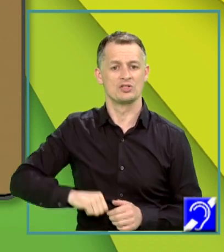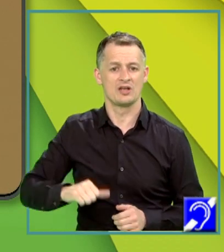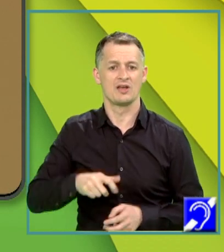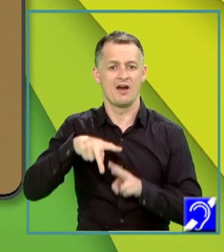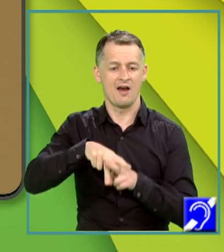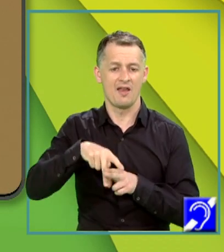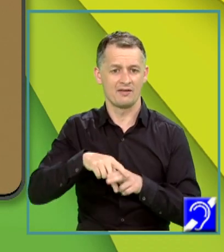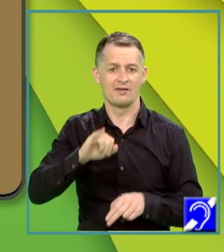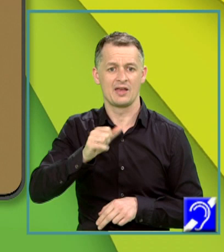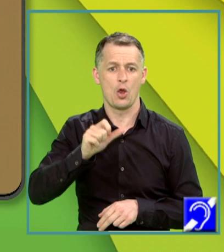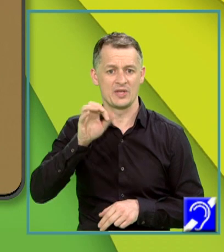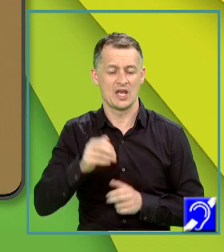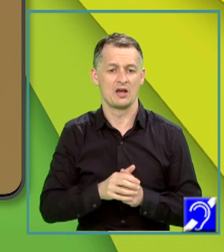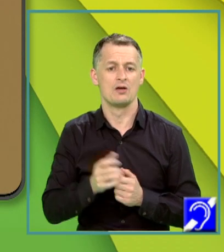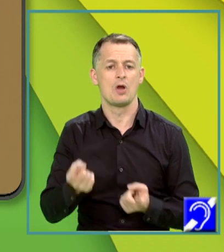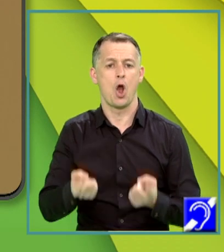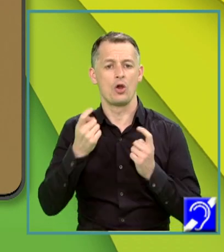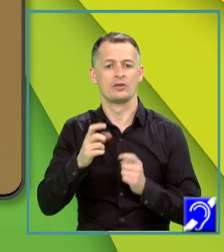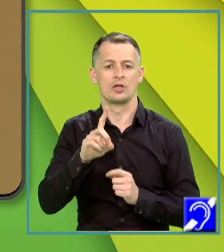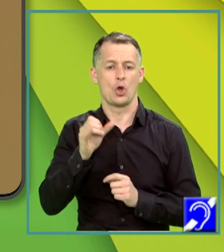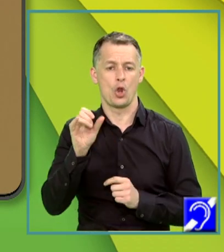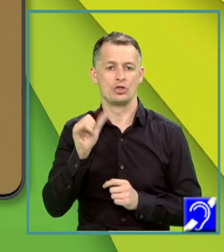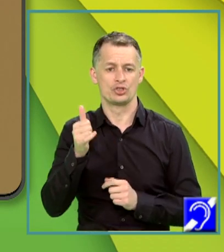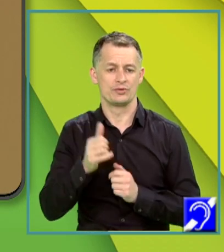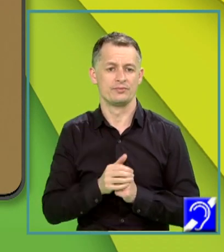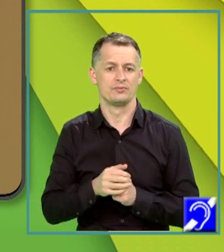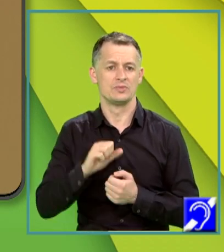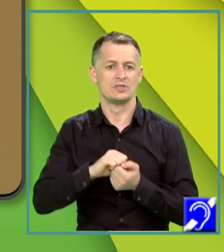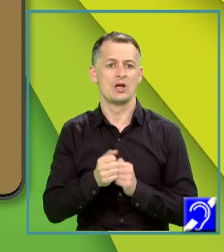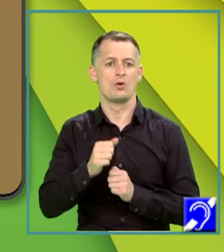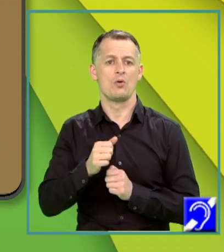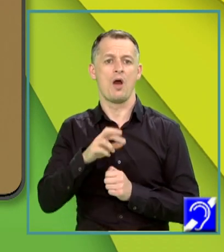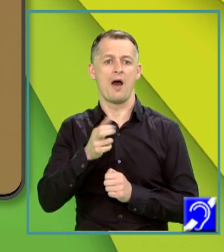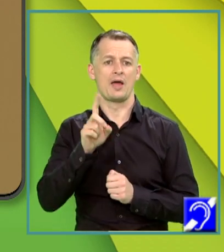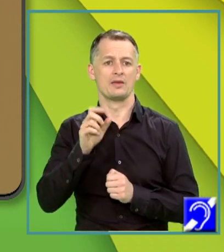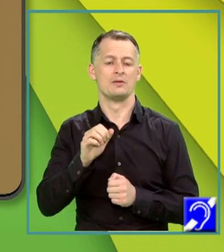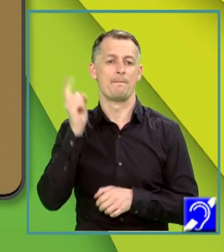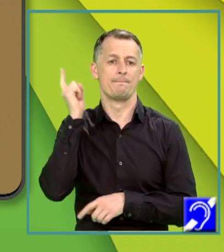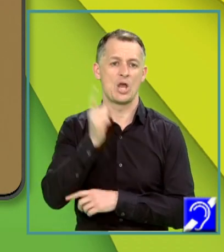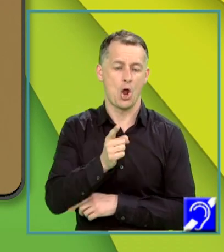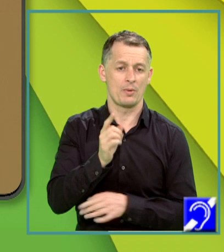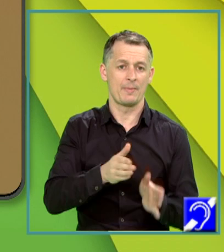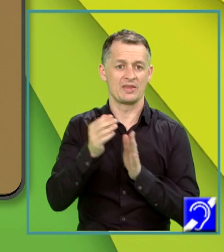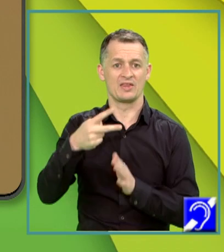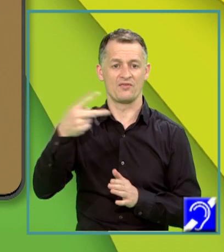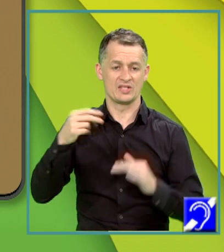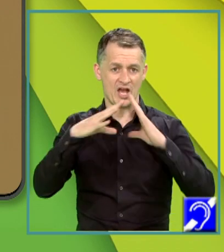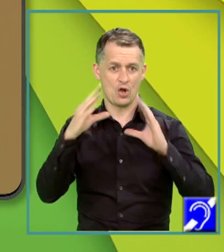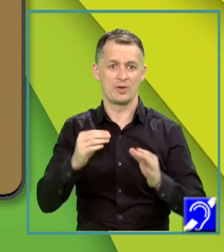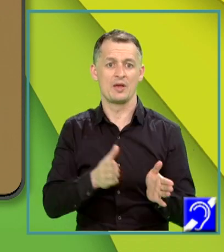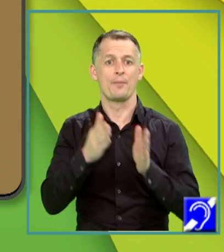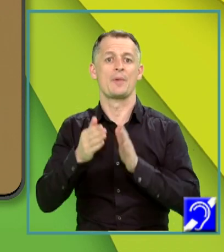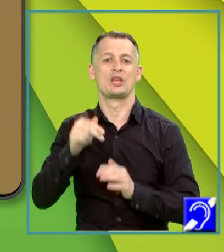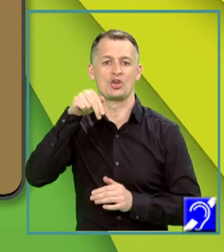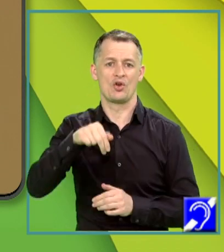Teleorman Olt Dolj dar și județele Arad și Bihor din partea de vest a țării și în partea